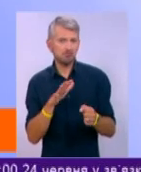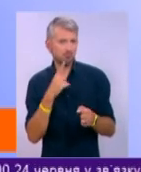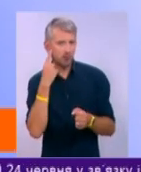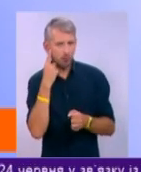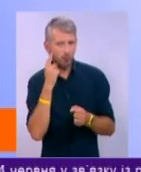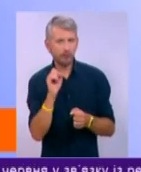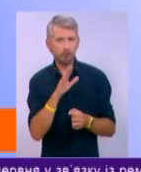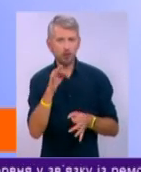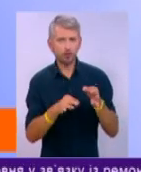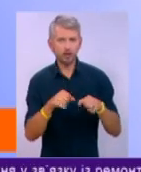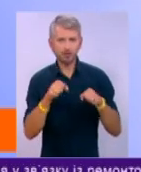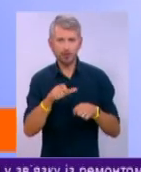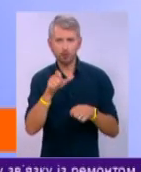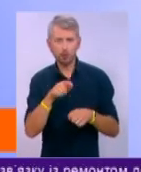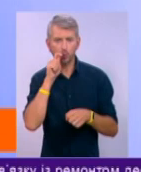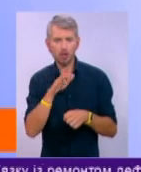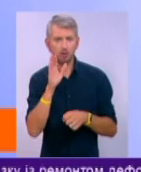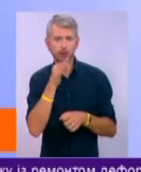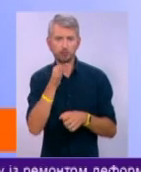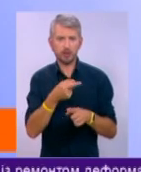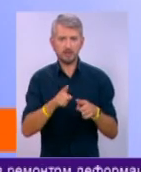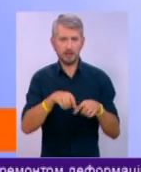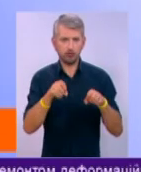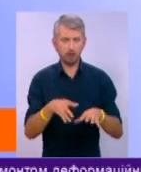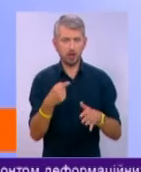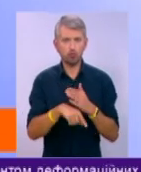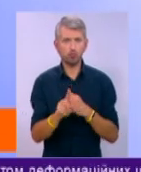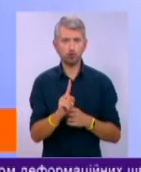людини Україна буде відповідати за це рішення. Тому що